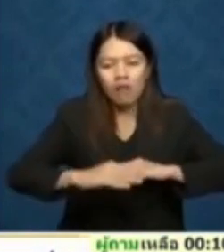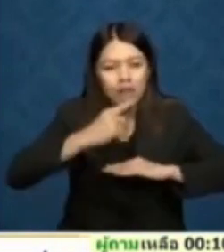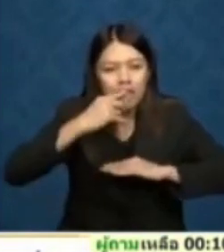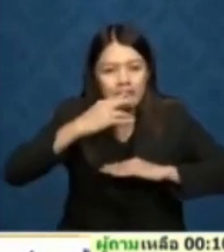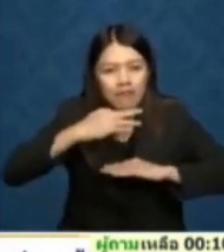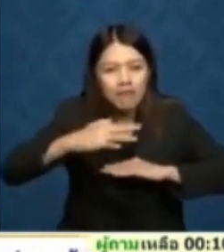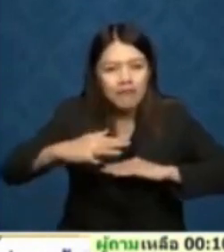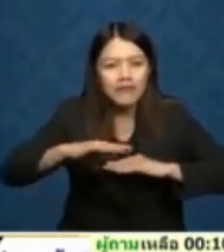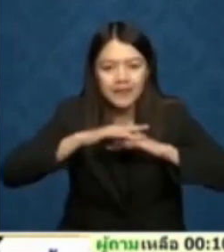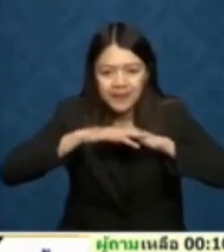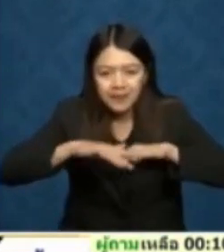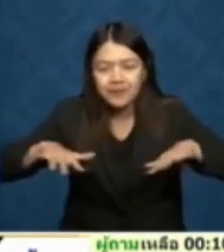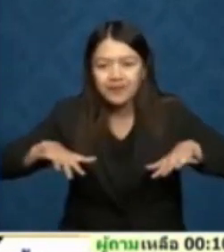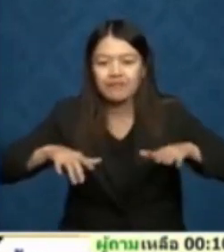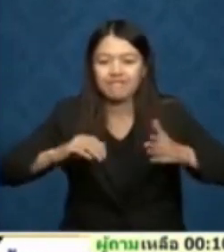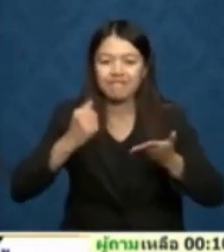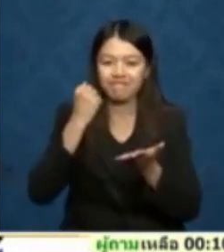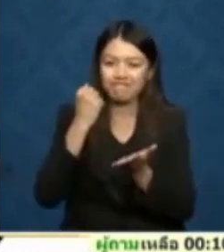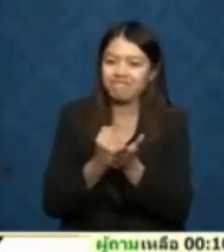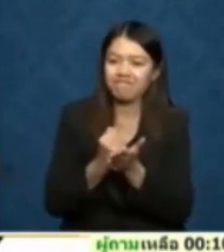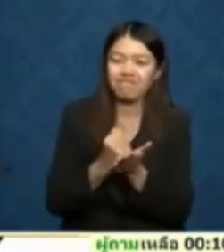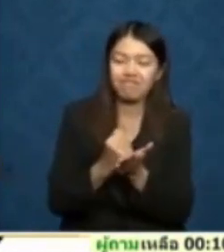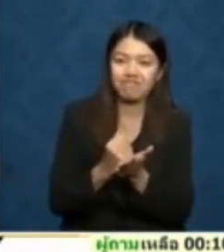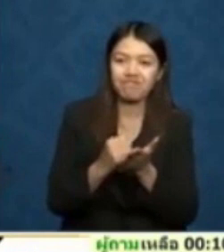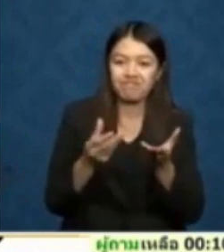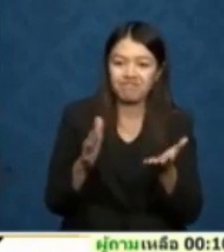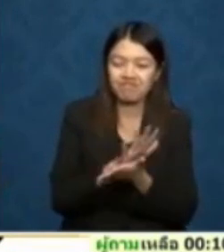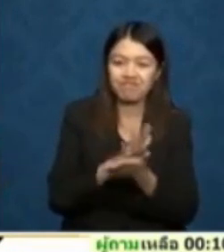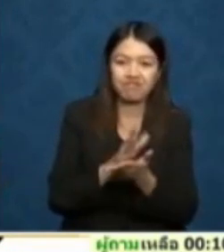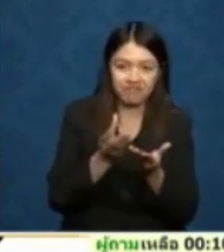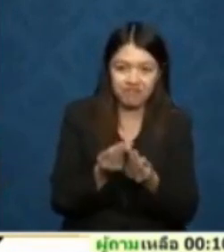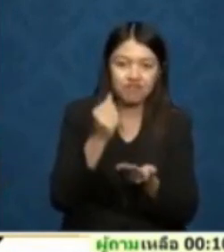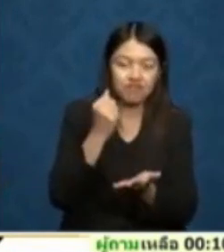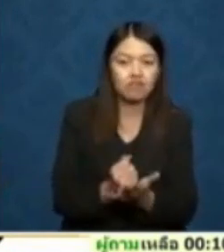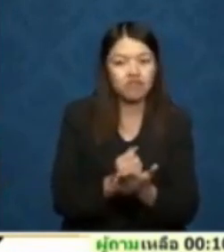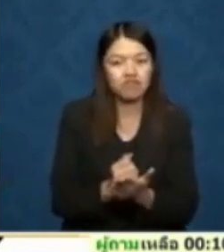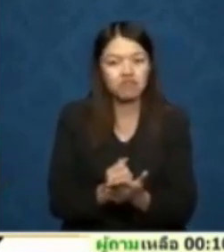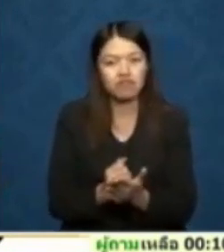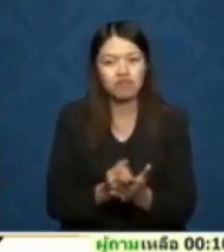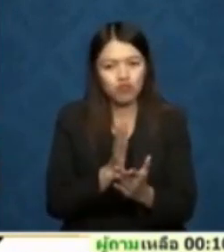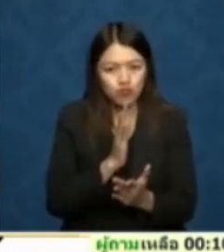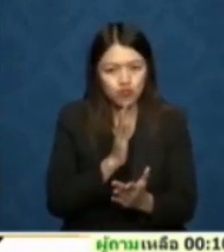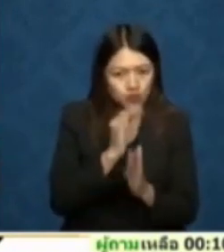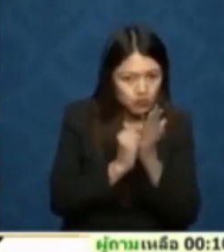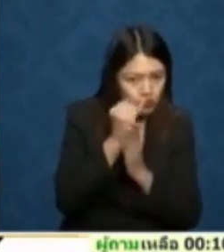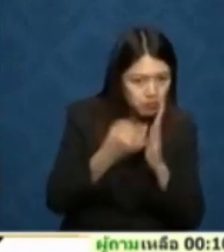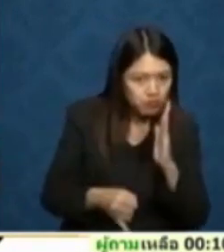ที่เอกสารสิทธิ์ต่างๆที่อาจจะออกโดยชอบหรือไม่ชอบก็มีความคืบหน้า